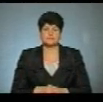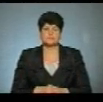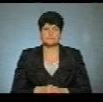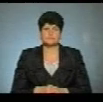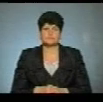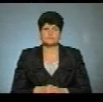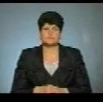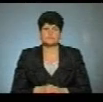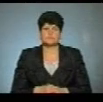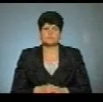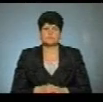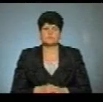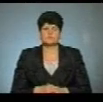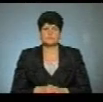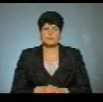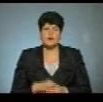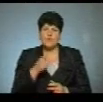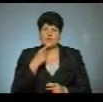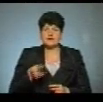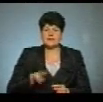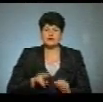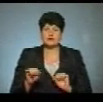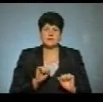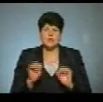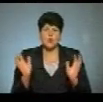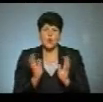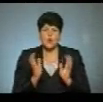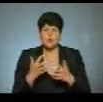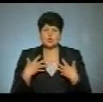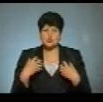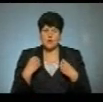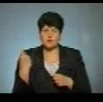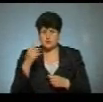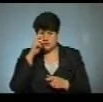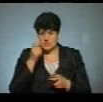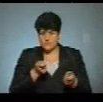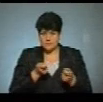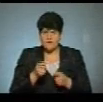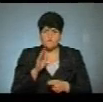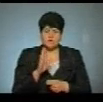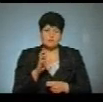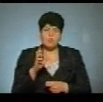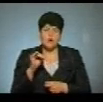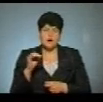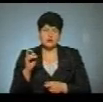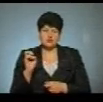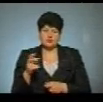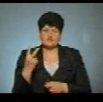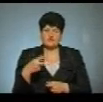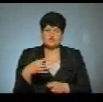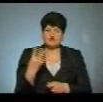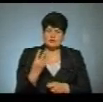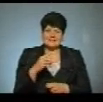Суспільному. Тернопіль. За словами директора департаменту охорони здоров'я облдержадміністрації Володимира Богойчука, 24